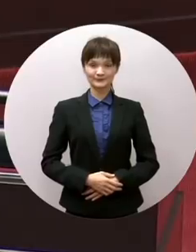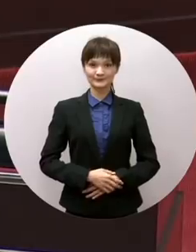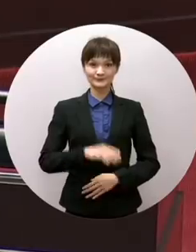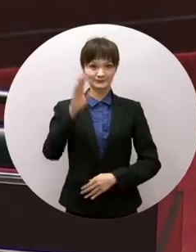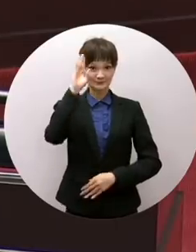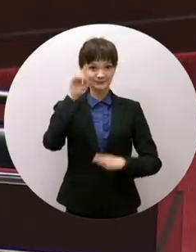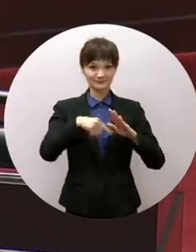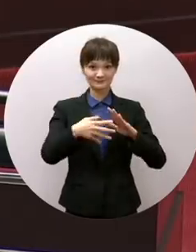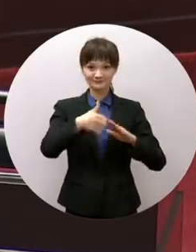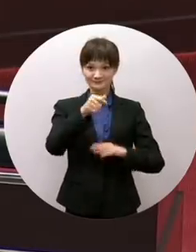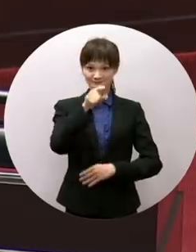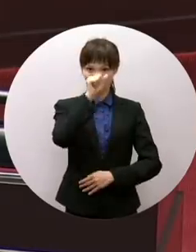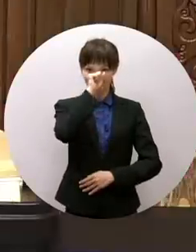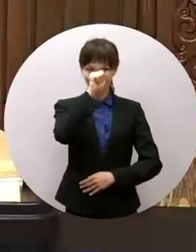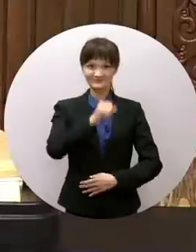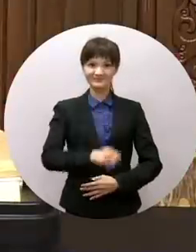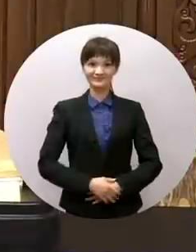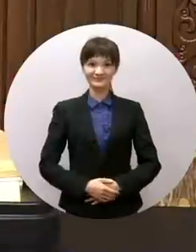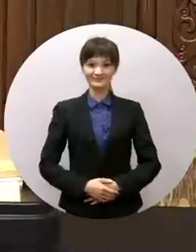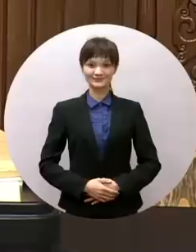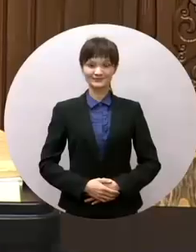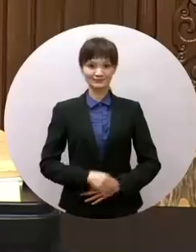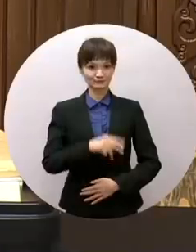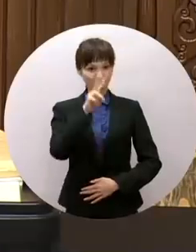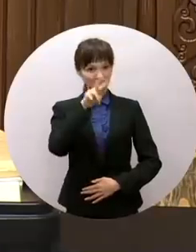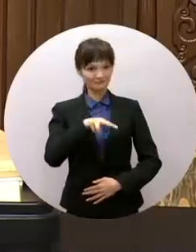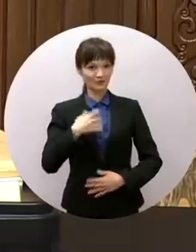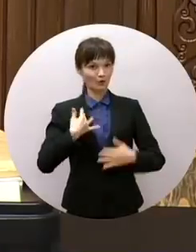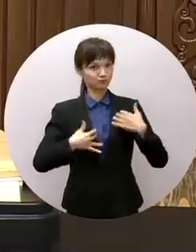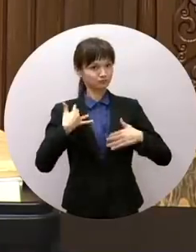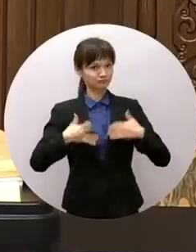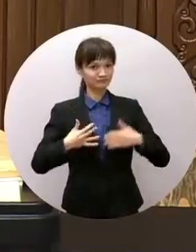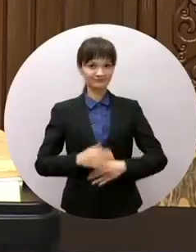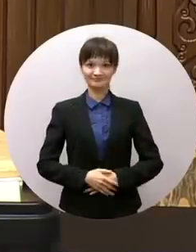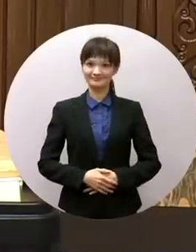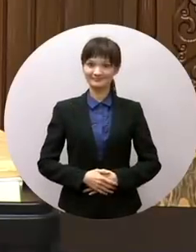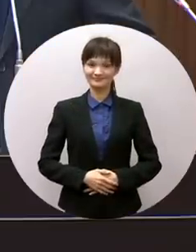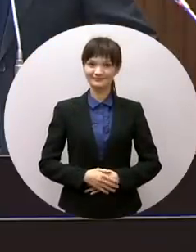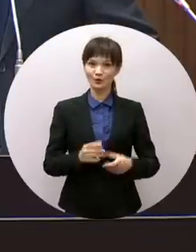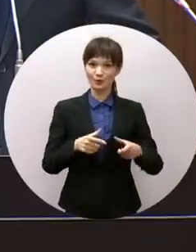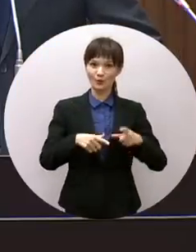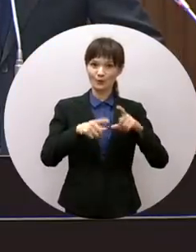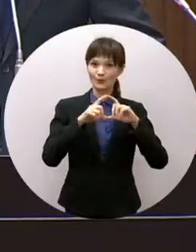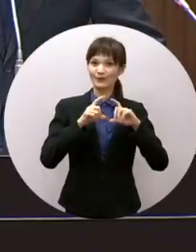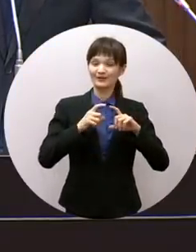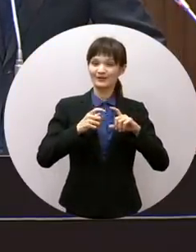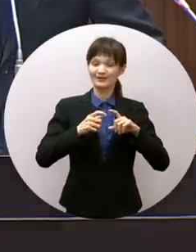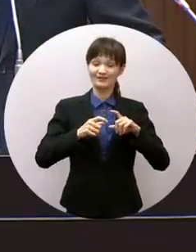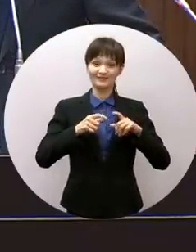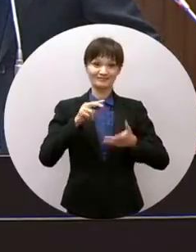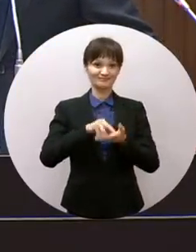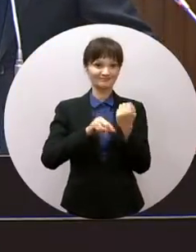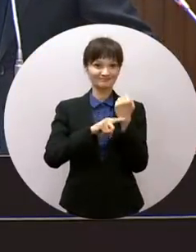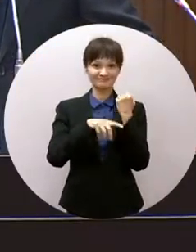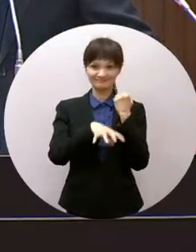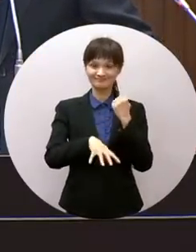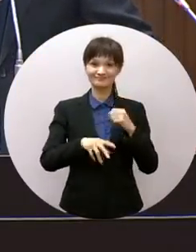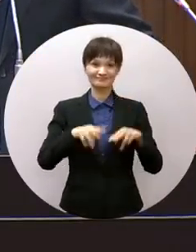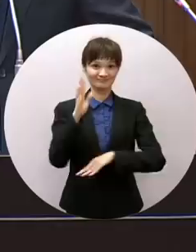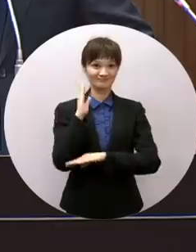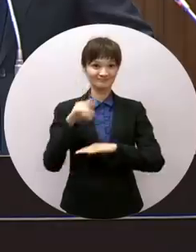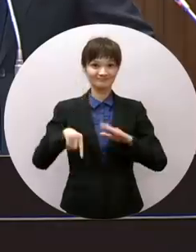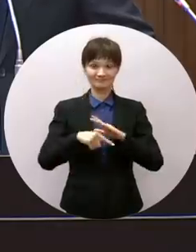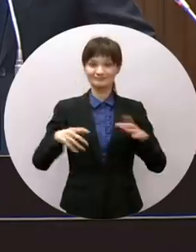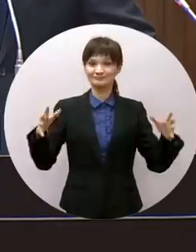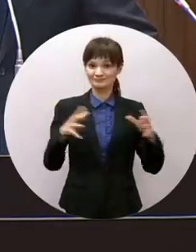苏院长，你好。 委员你好。 哦，看你真欢喜哦，搁转来立法院哦，啊，行政院遮大家做